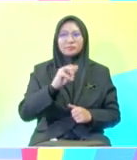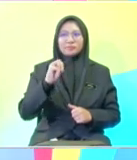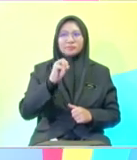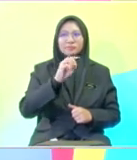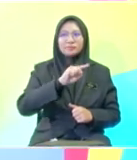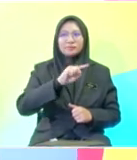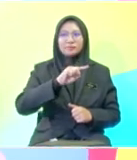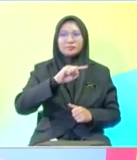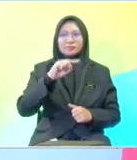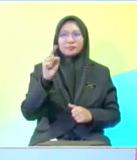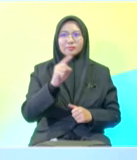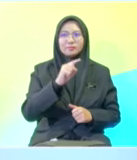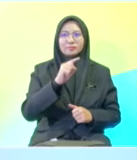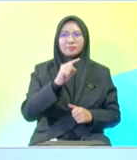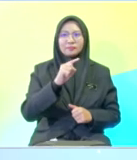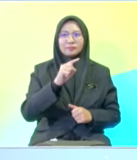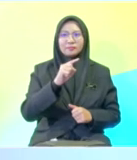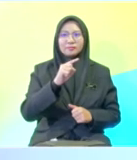Masya Allah